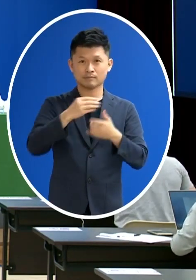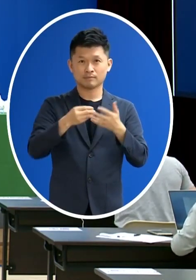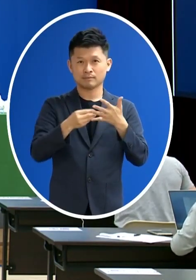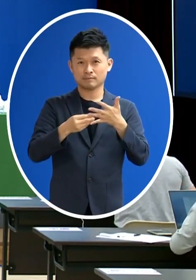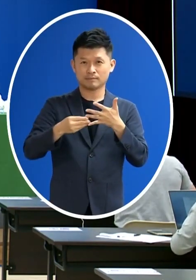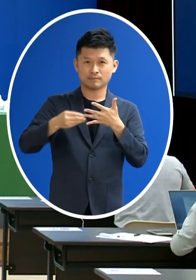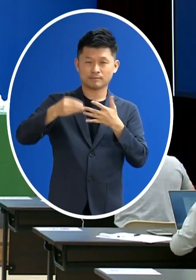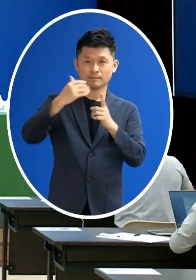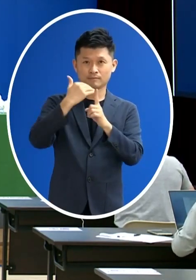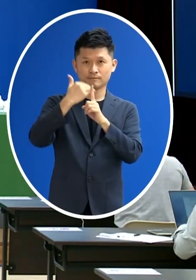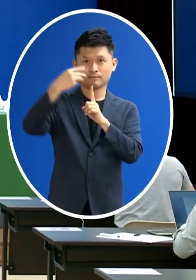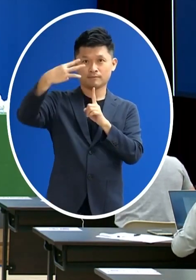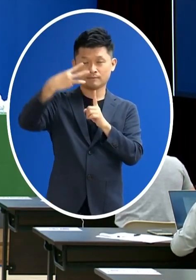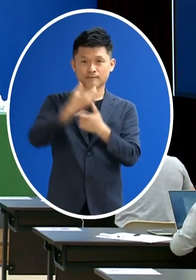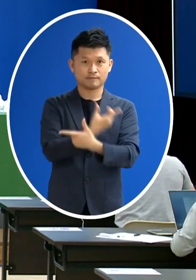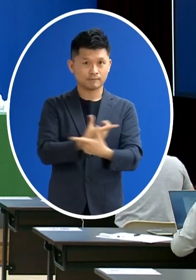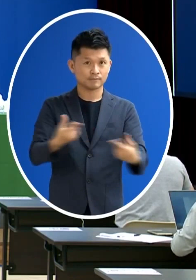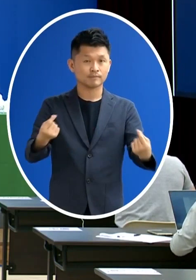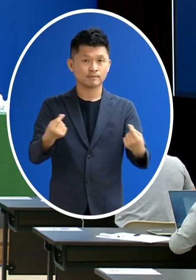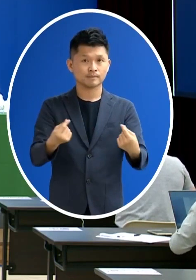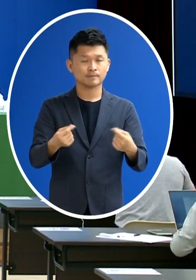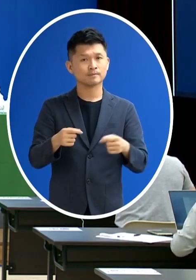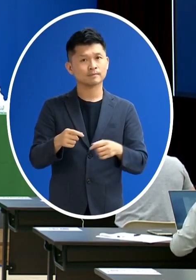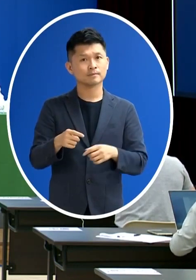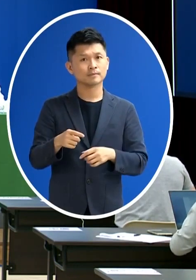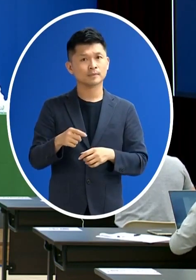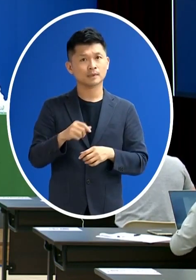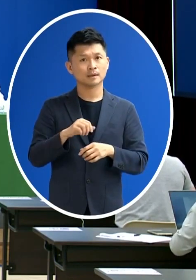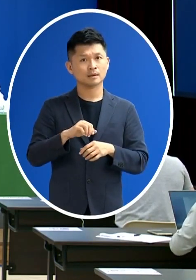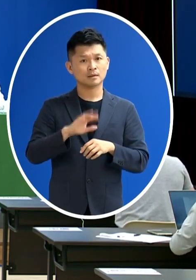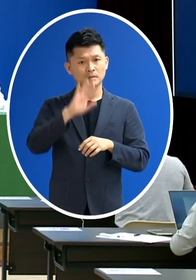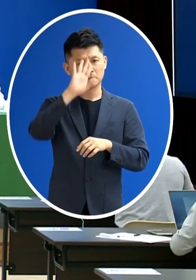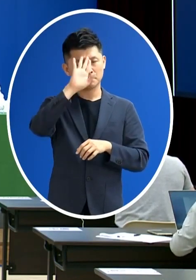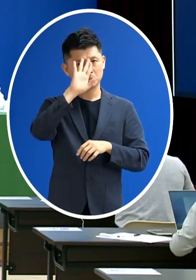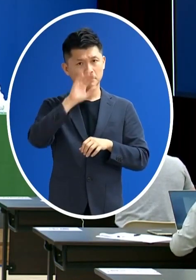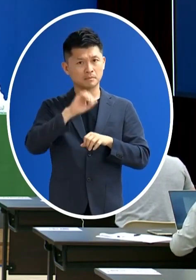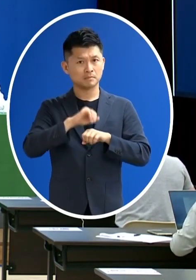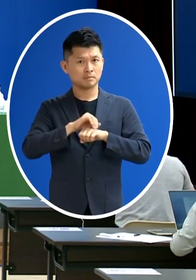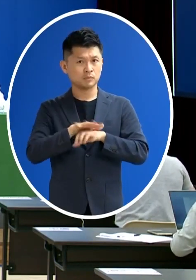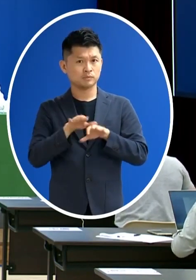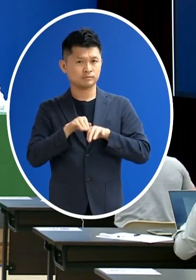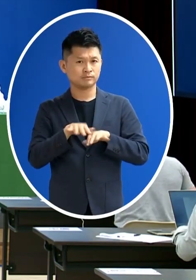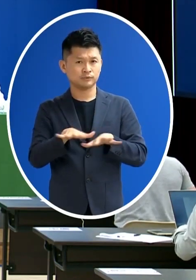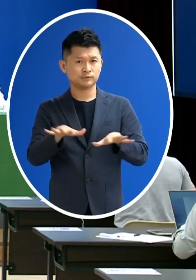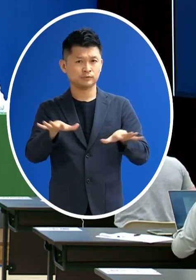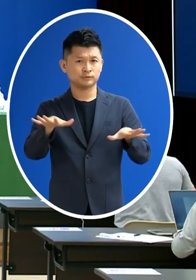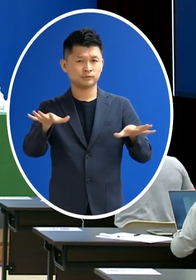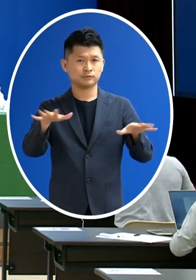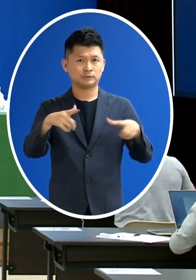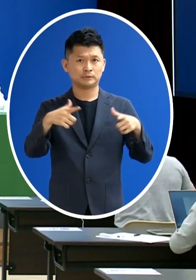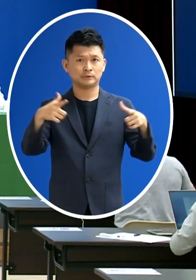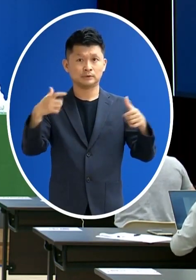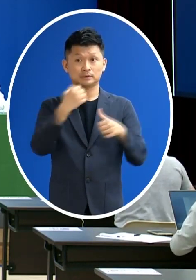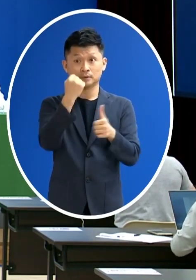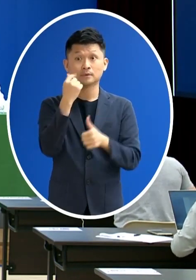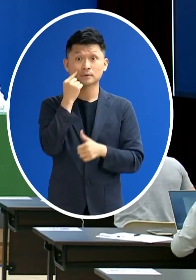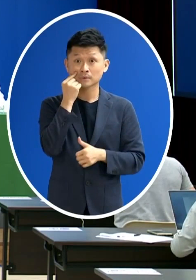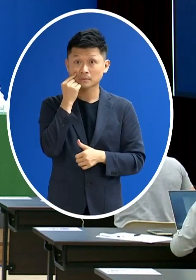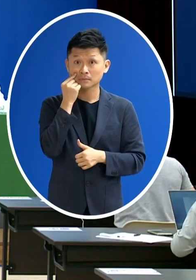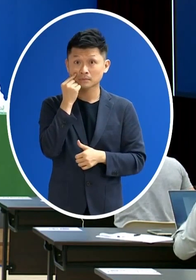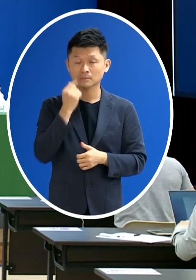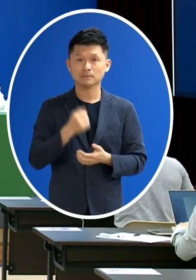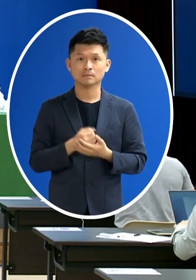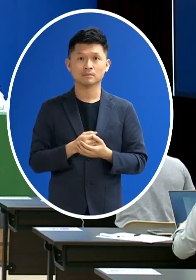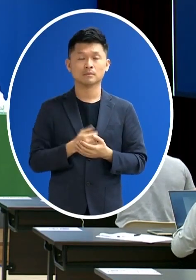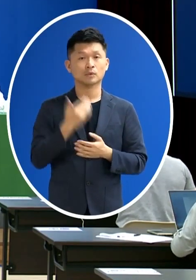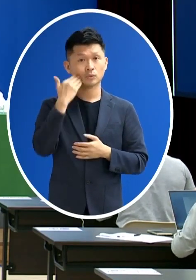说，您对于这疫情的扩散的状况，目前的感觉是不是有点失控的情况？第二就是说，如果说针